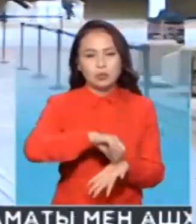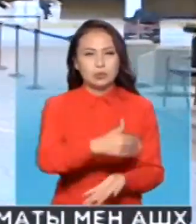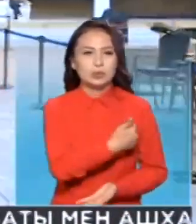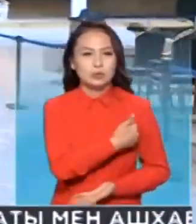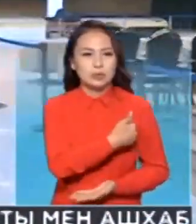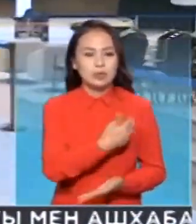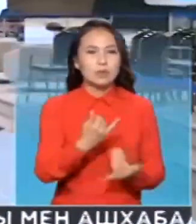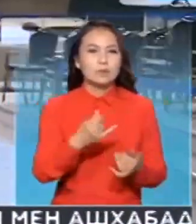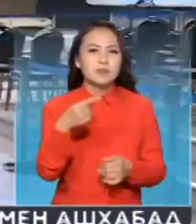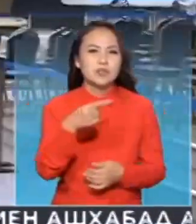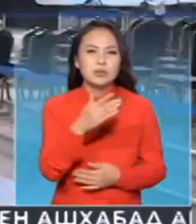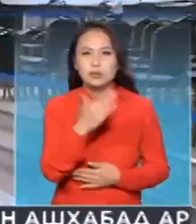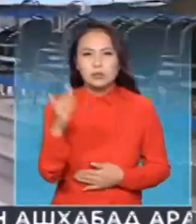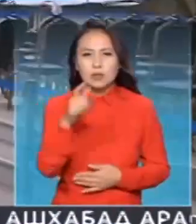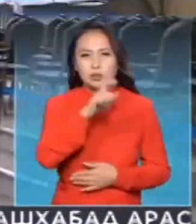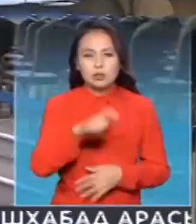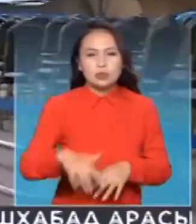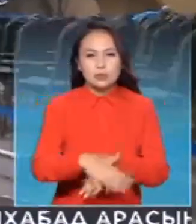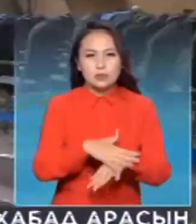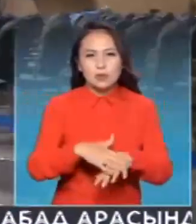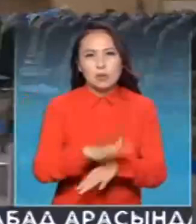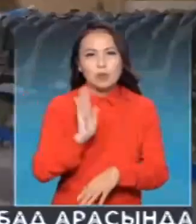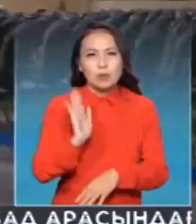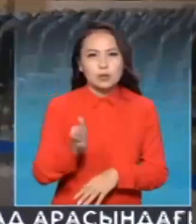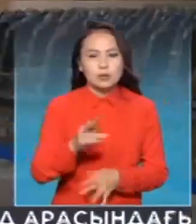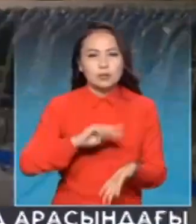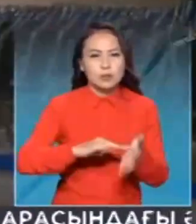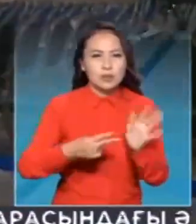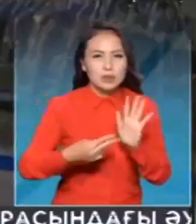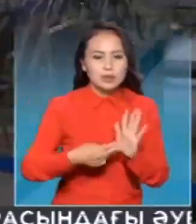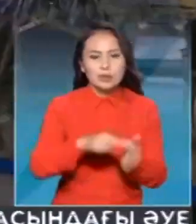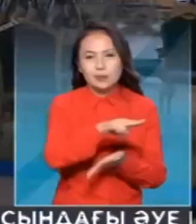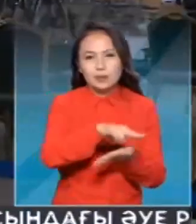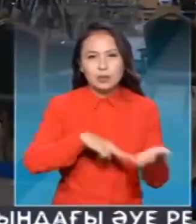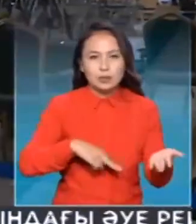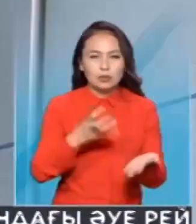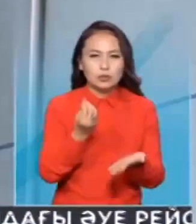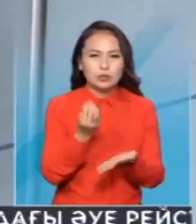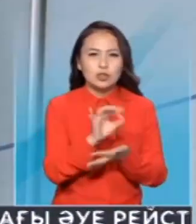алғанда 1000-нан астам адам шараға қатысады деп жоспарланып отыр. Тіркеу